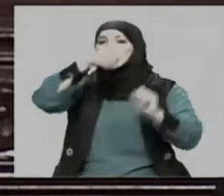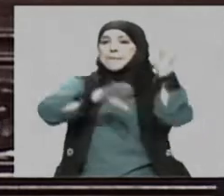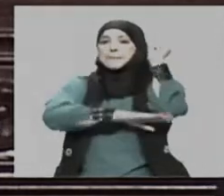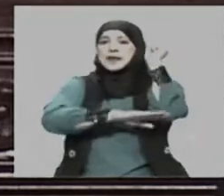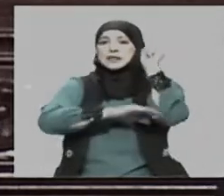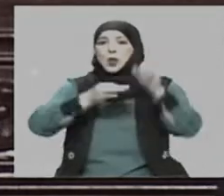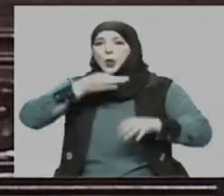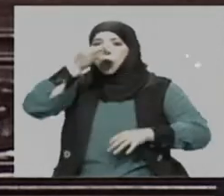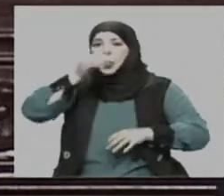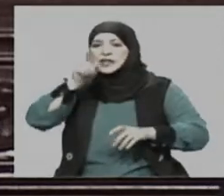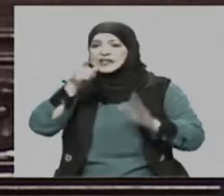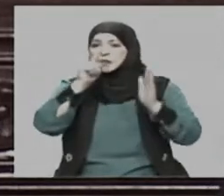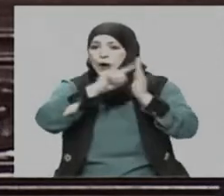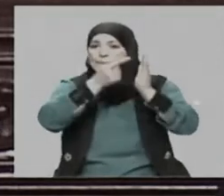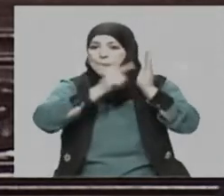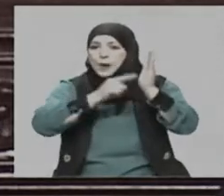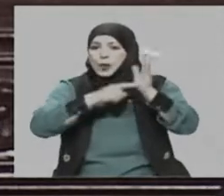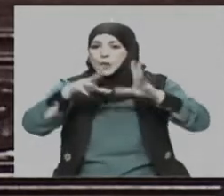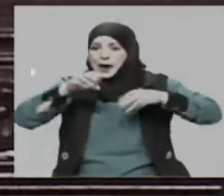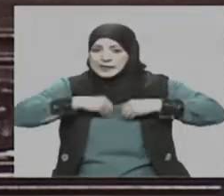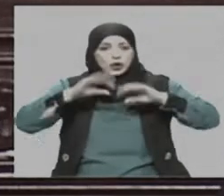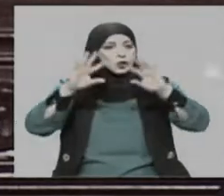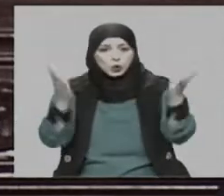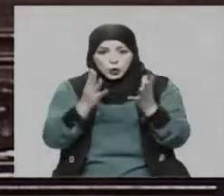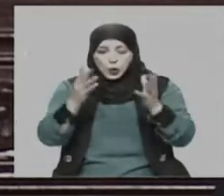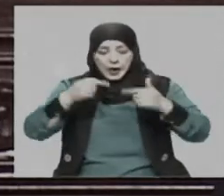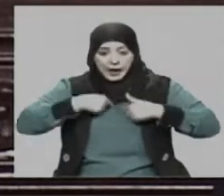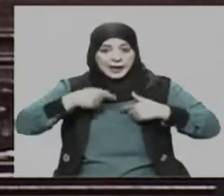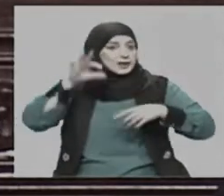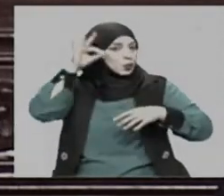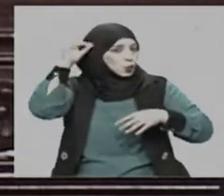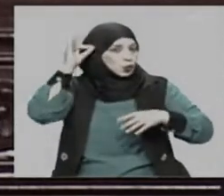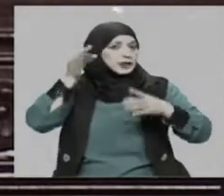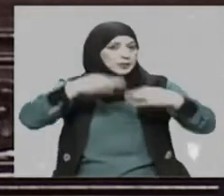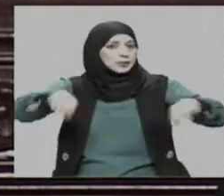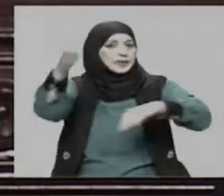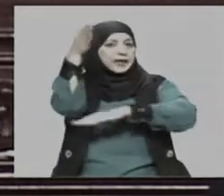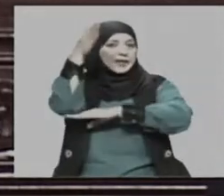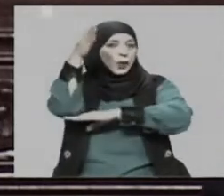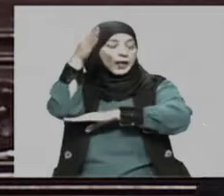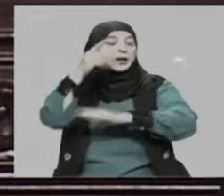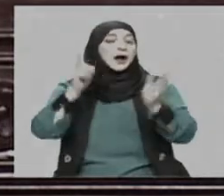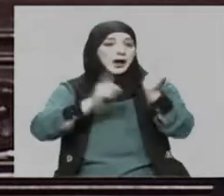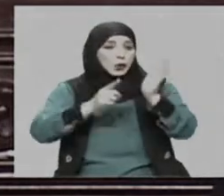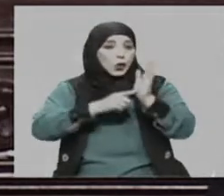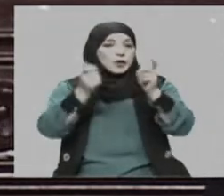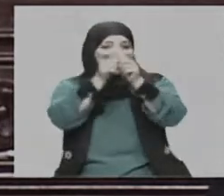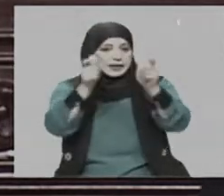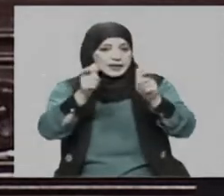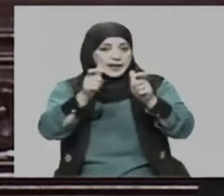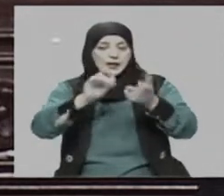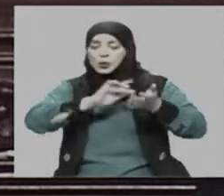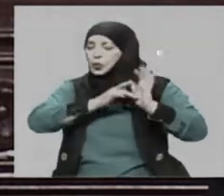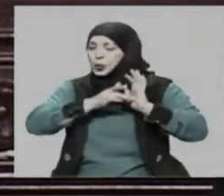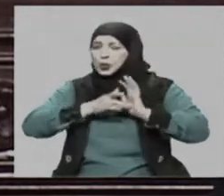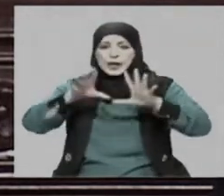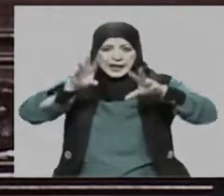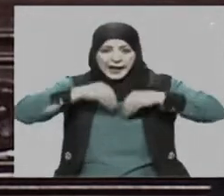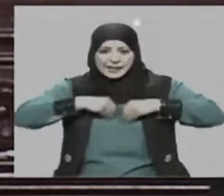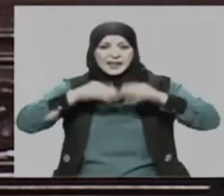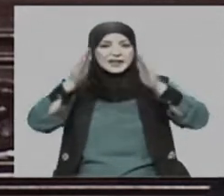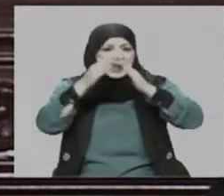هذا شو يطلب القانون؟ ونحن دولة قانون ومؤسسات، القانون يطلب التصريح بالمكاسب، كل المكاسب